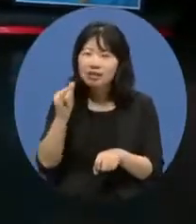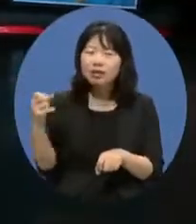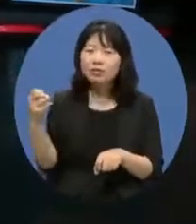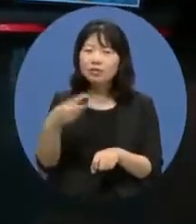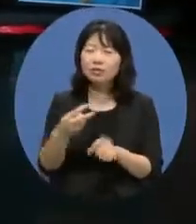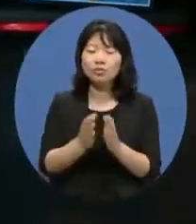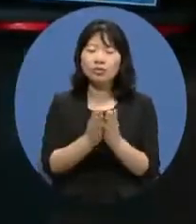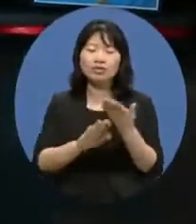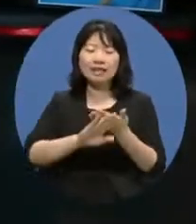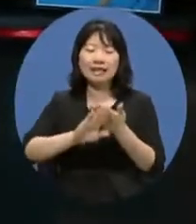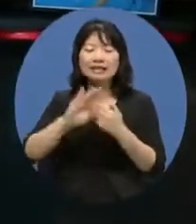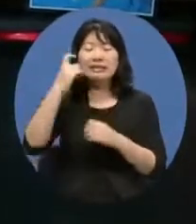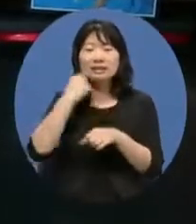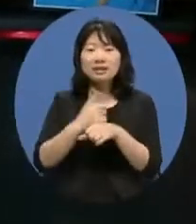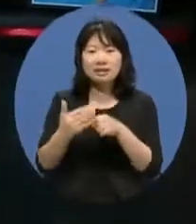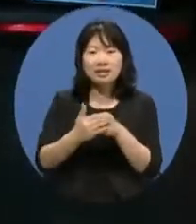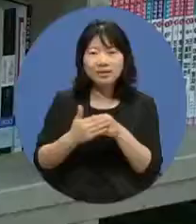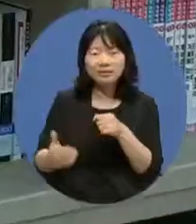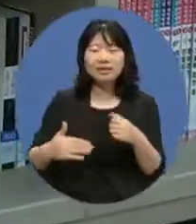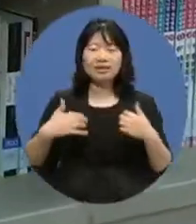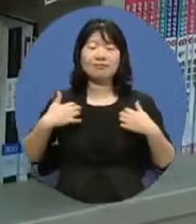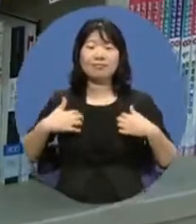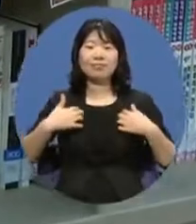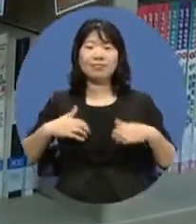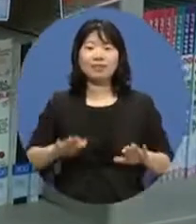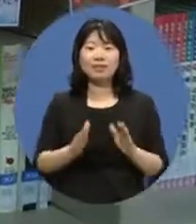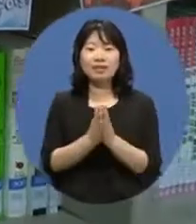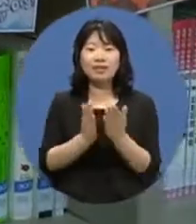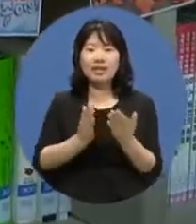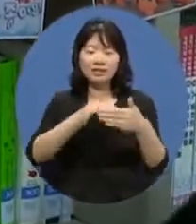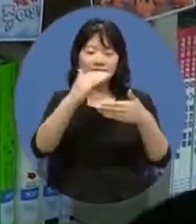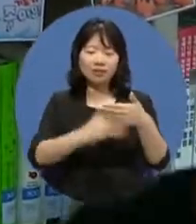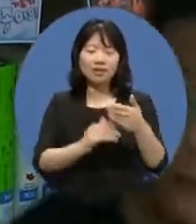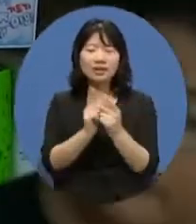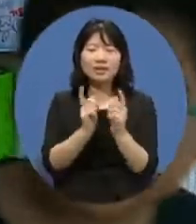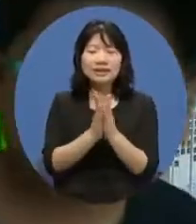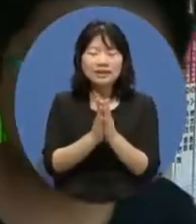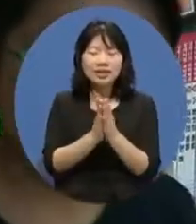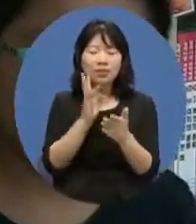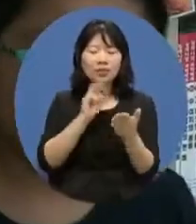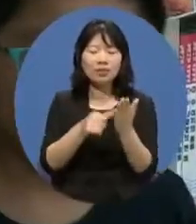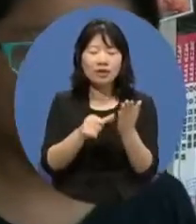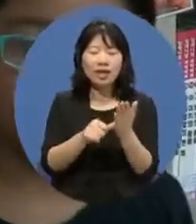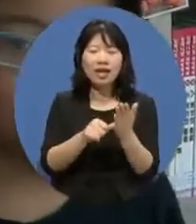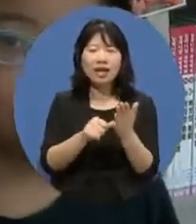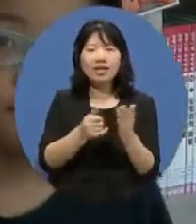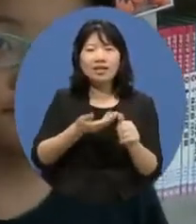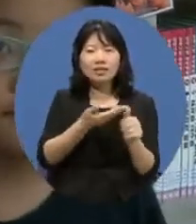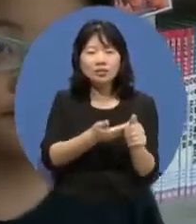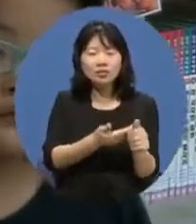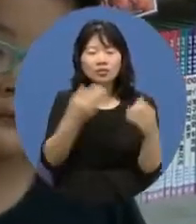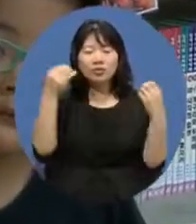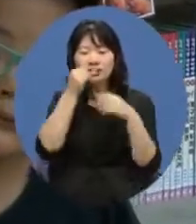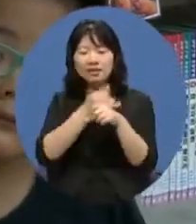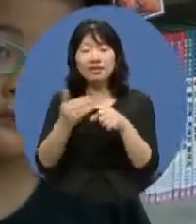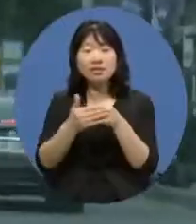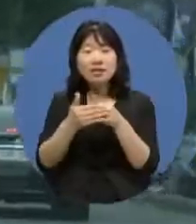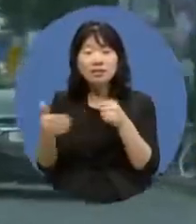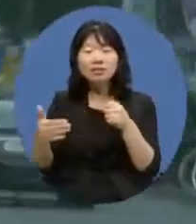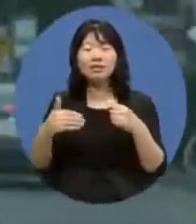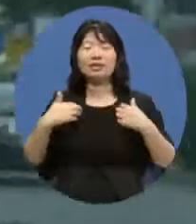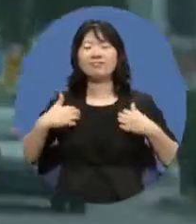너무 다른 느낌이어서 너무 재밌었어요. 책의 내용을 제가 직접 악기로 연주하고 또 연기해볼 수 있어서